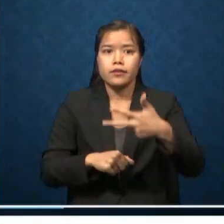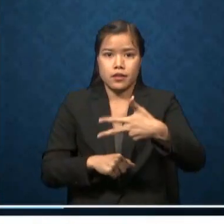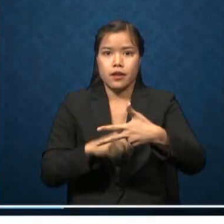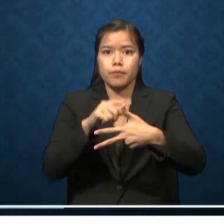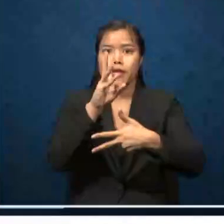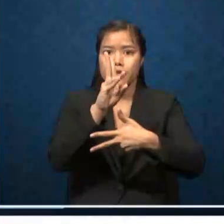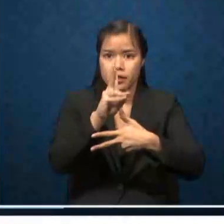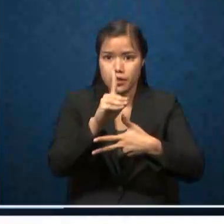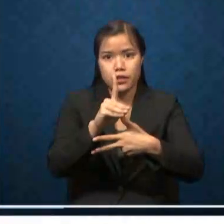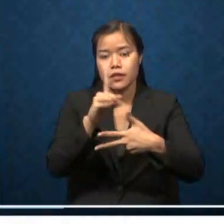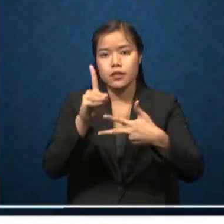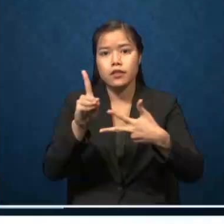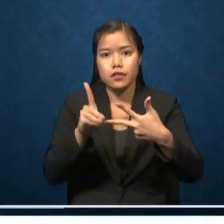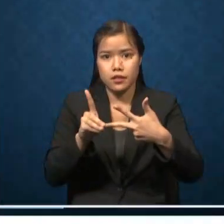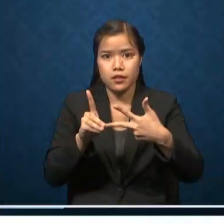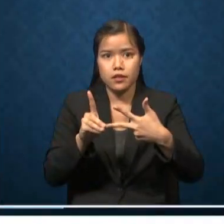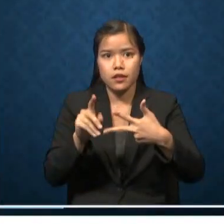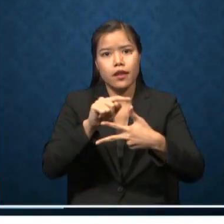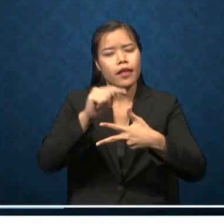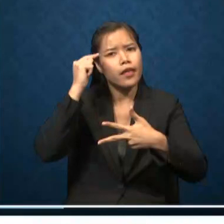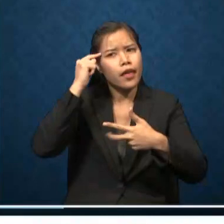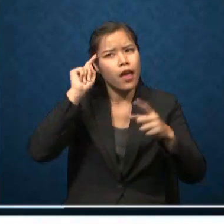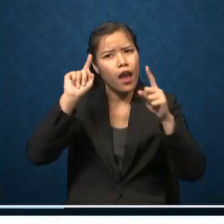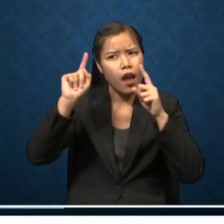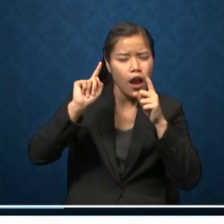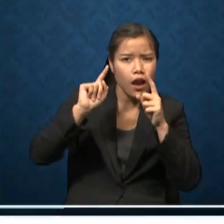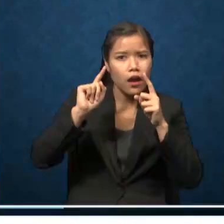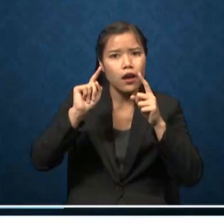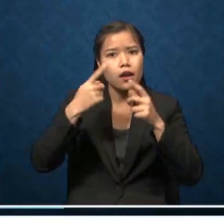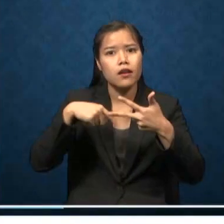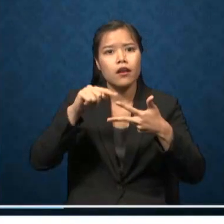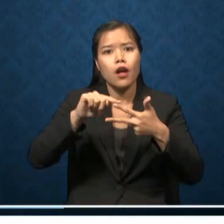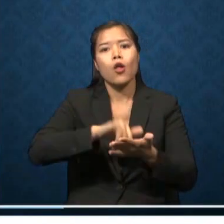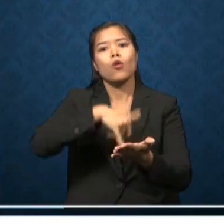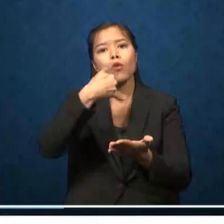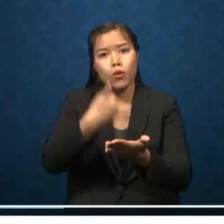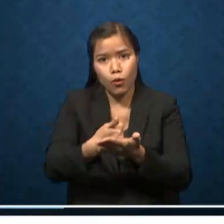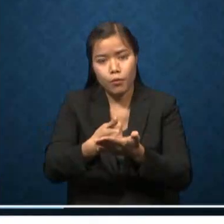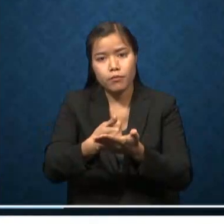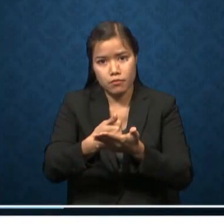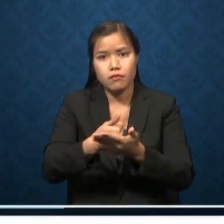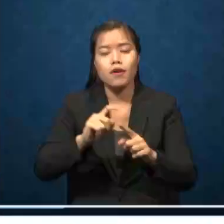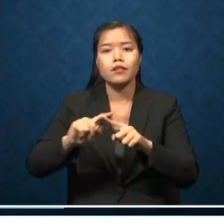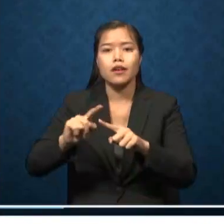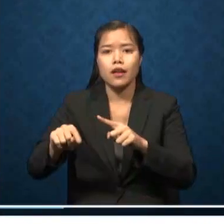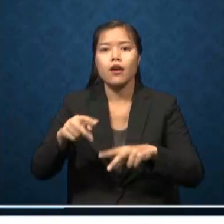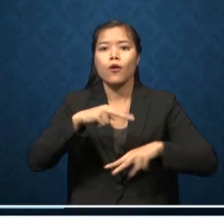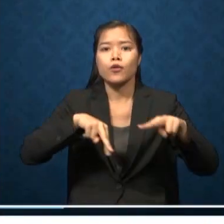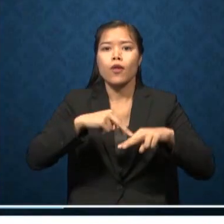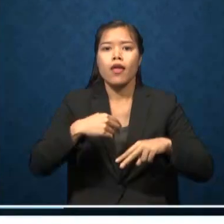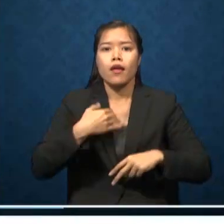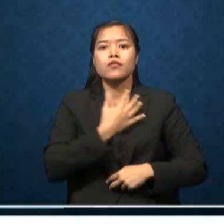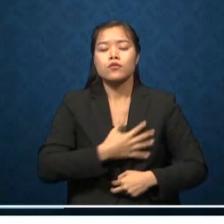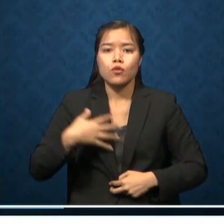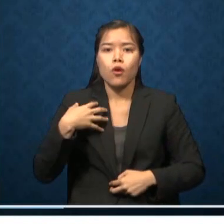เชียดีเหลี่ยมก็คือภาวะสับสนนะคะแล้วก็โลตพวกกลุ่มที่พัดตกหกล้มนะคะต่างๆเนี่ยเราก็จะดูแลสุขภาพจิตไป